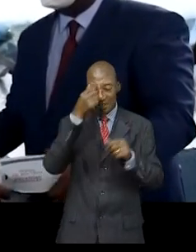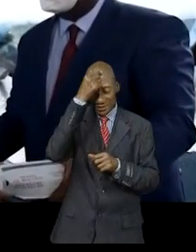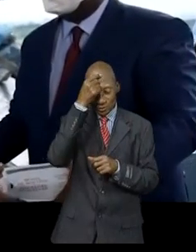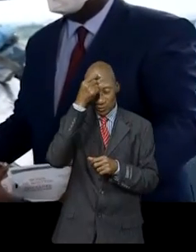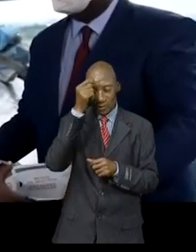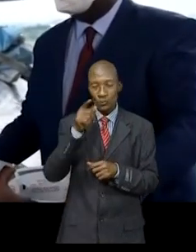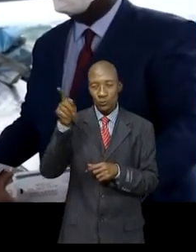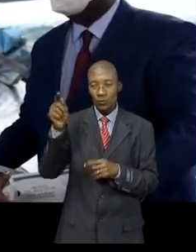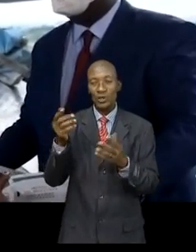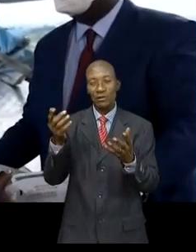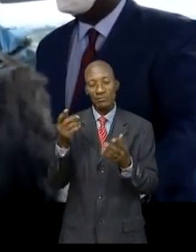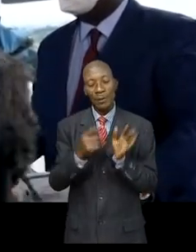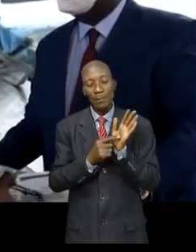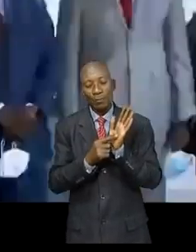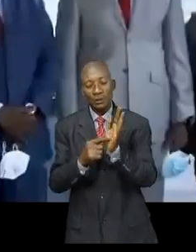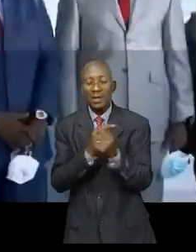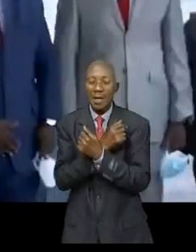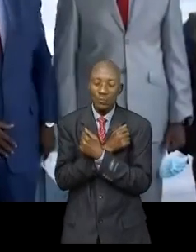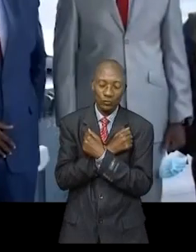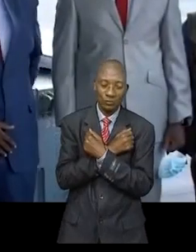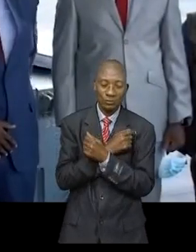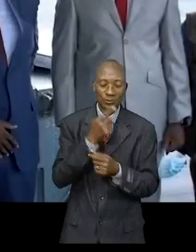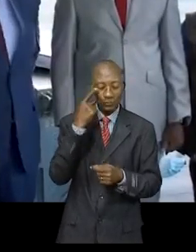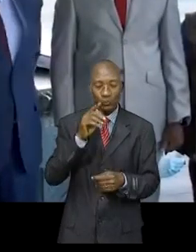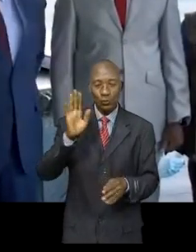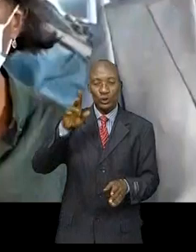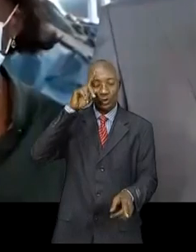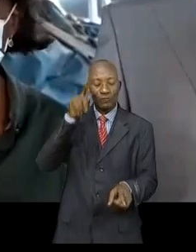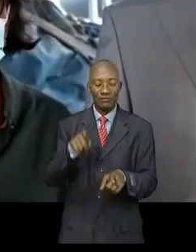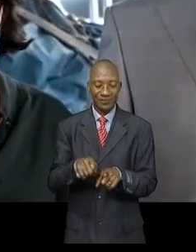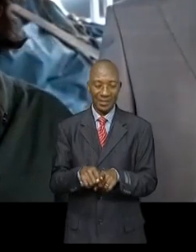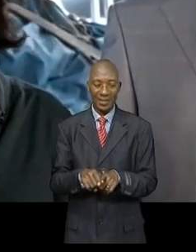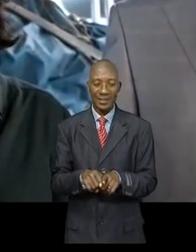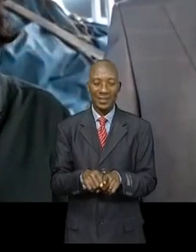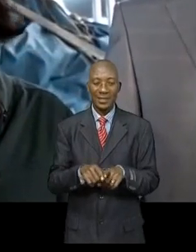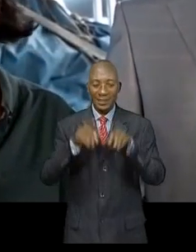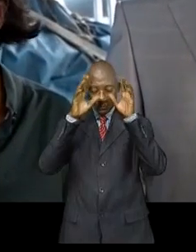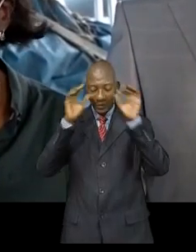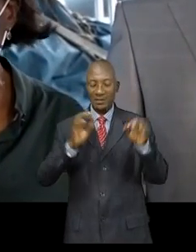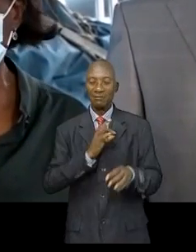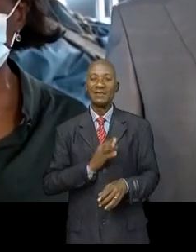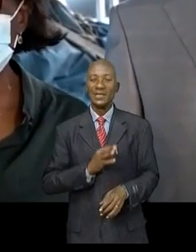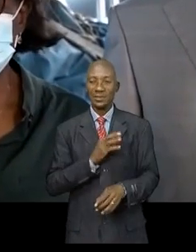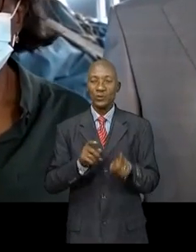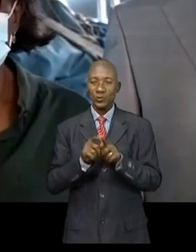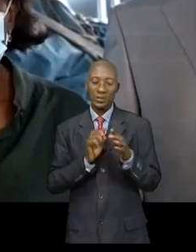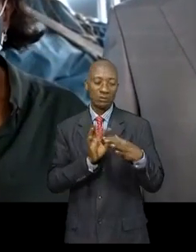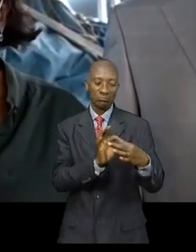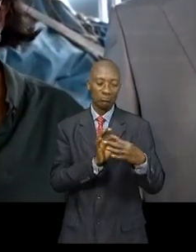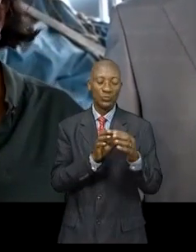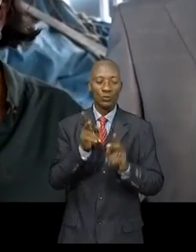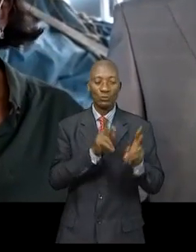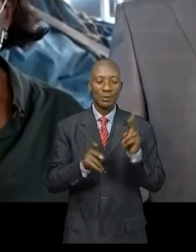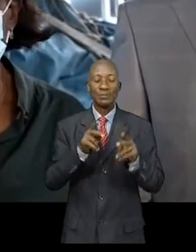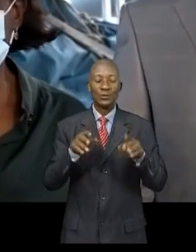sa solidarité à son homologue et frère Félix-Antoine Tshisekedi Tshilombo et sa proximité au peuple congolais. La